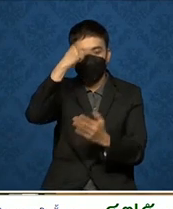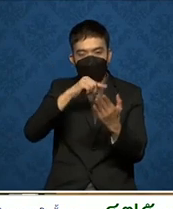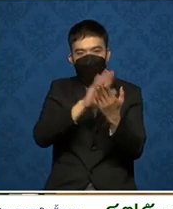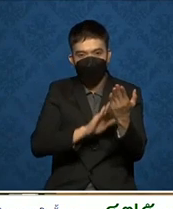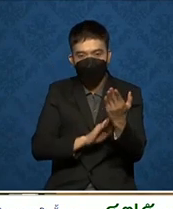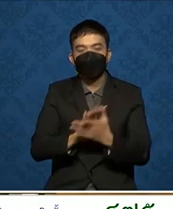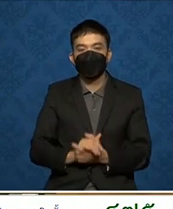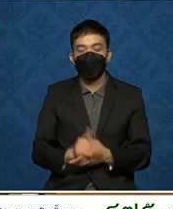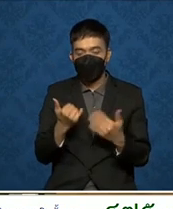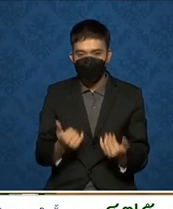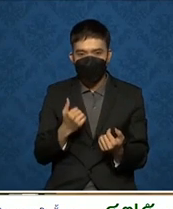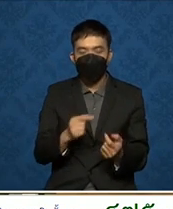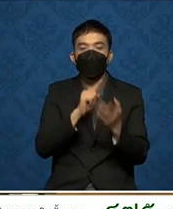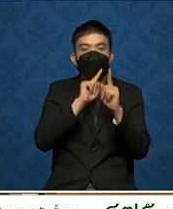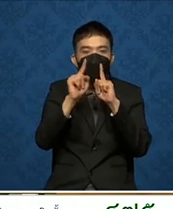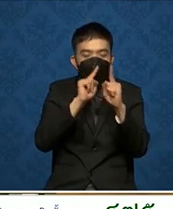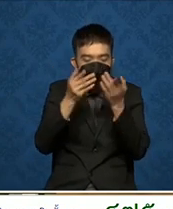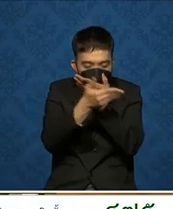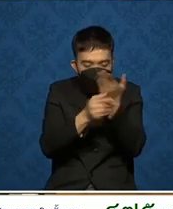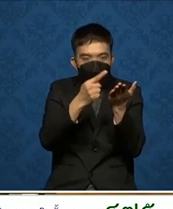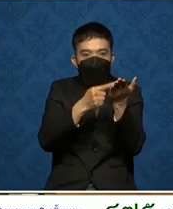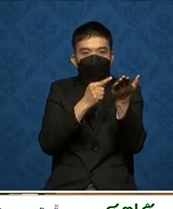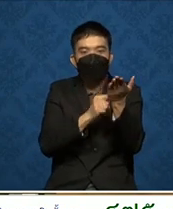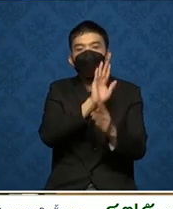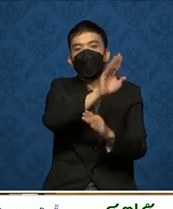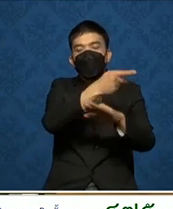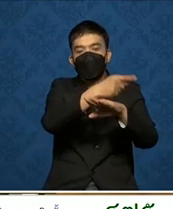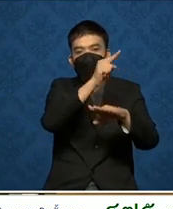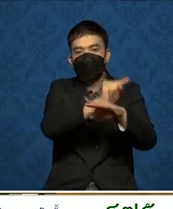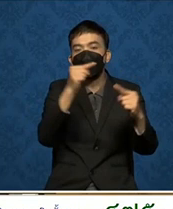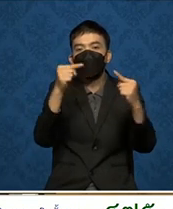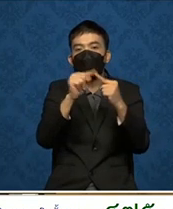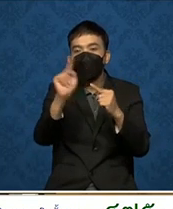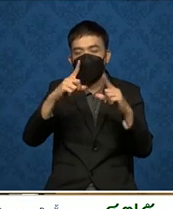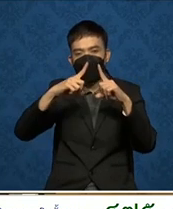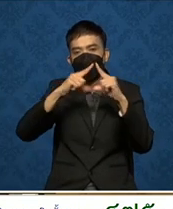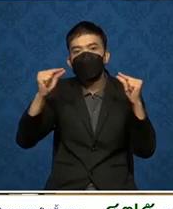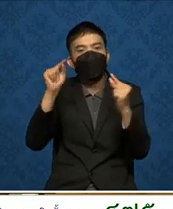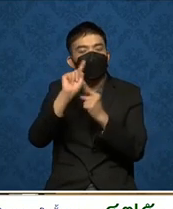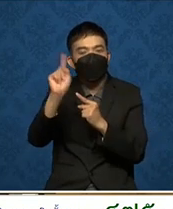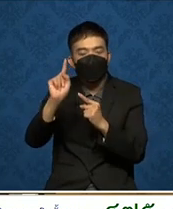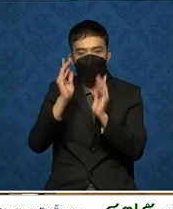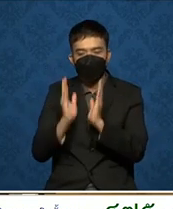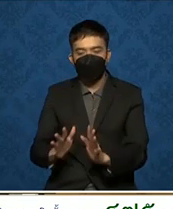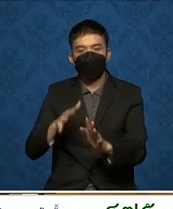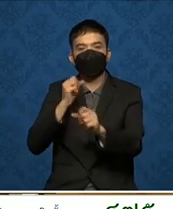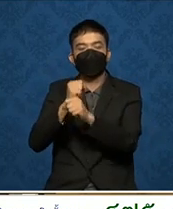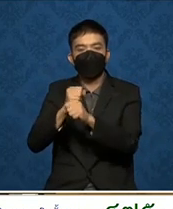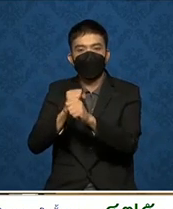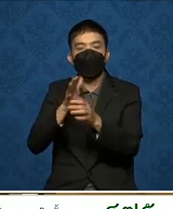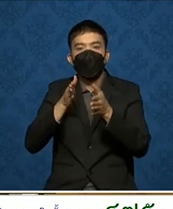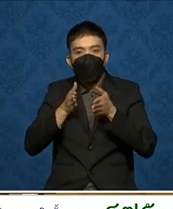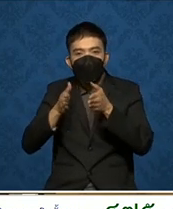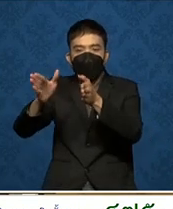ฉันขอหารือต่อท่านประธานสภาผู้แทนราษฎรเรื่องความเดือดร้อนของบุคลากรฝ่ายปกครองดังต่อไปนี้